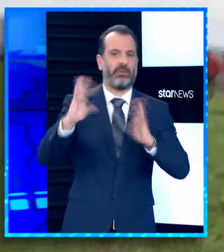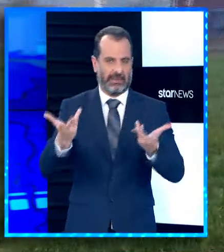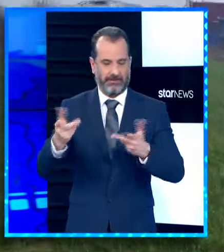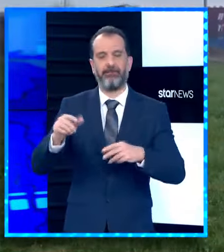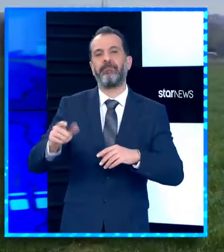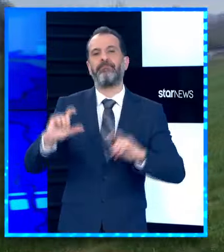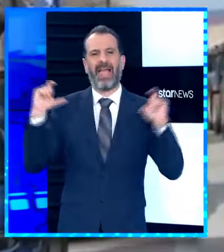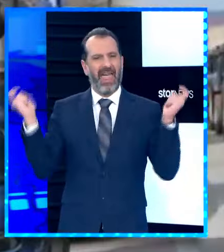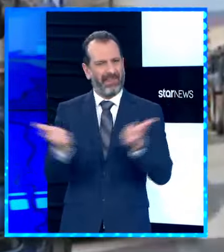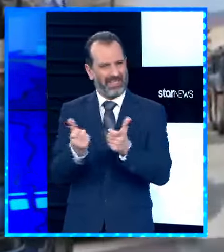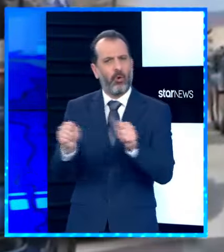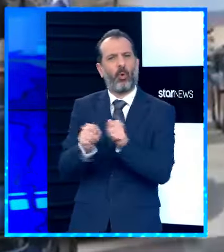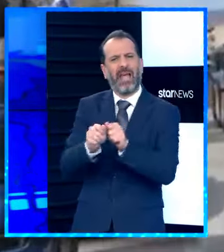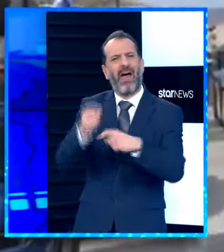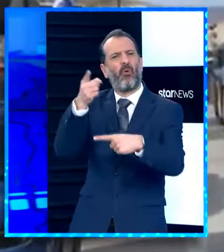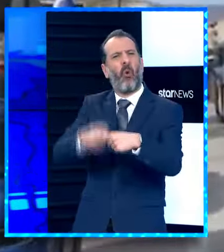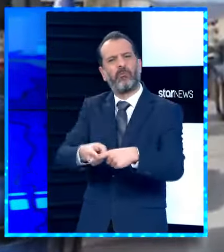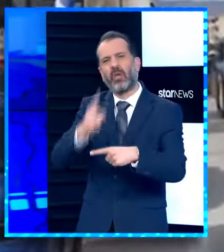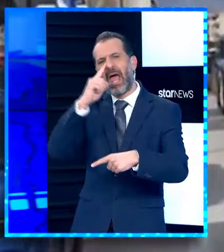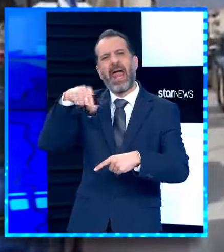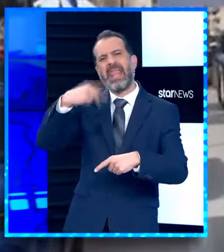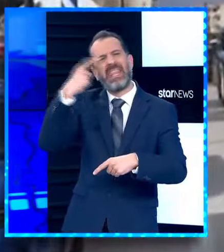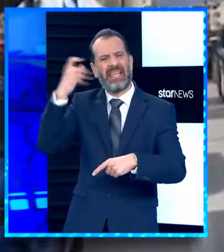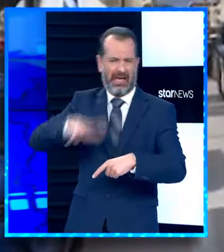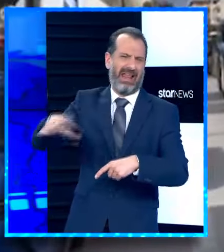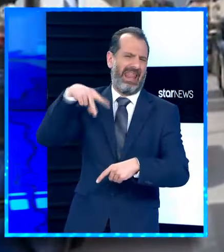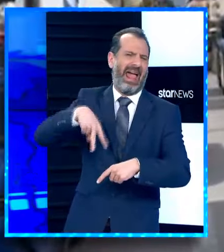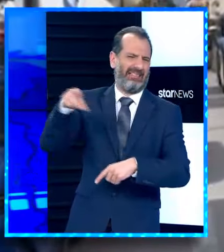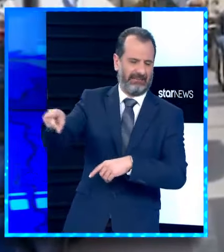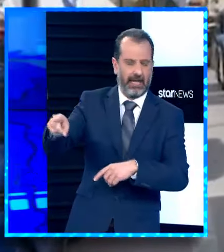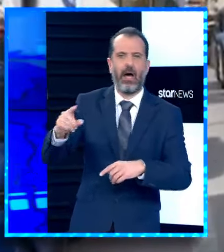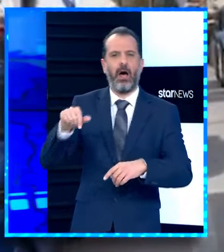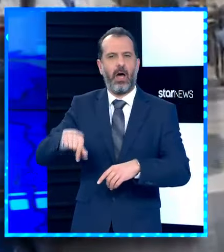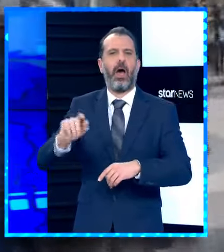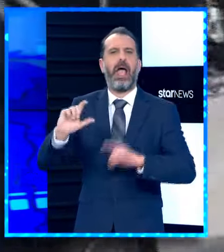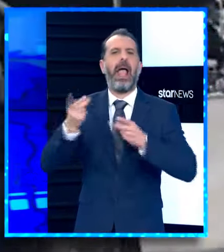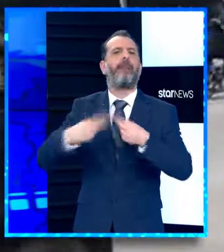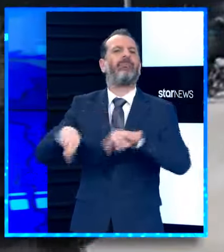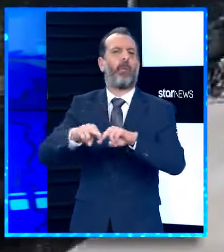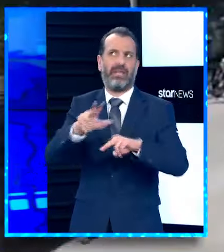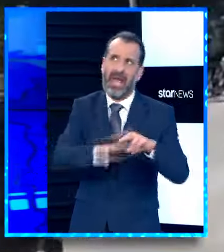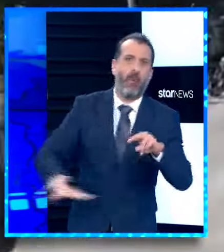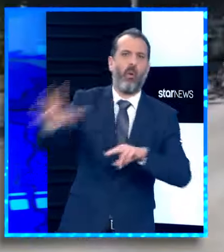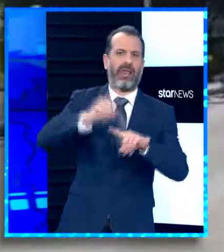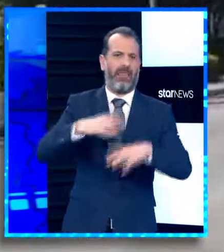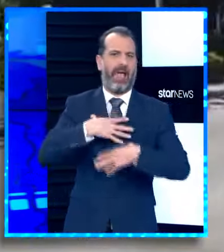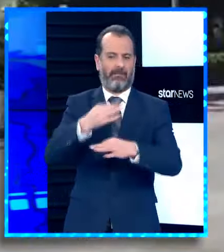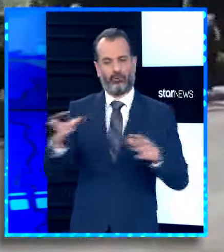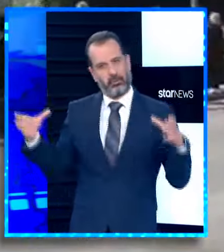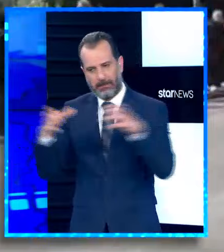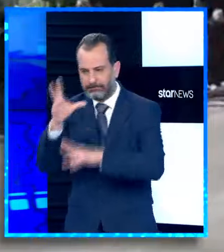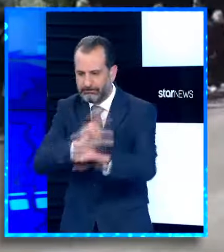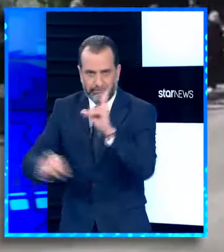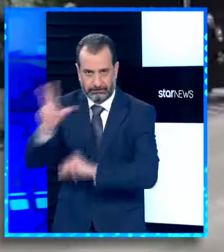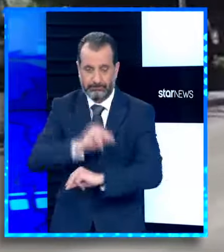θα συνεδριάσει η Πανελλαδική Επιτροπή των Μπλόκων, προκειμένου να καθορίσει τα επόμενα βήματα. Χαμηλούς τόνους διατηρεί η κυβέρνηση